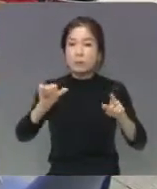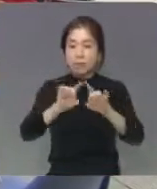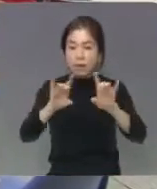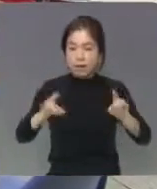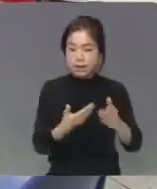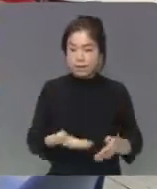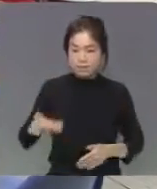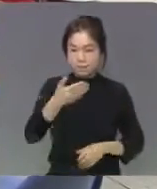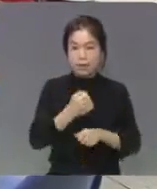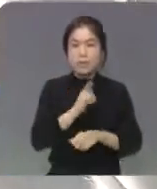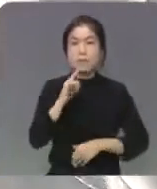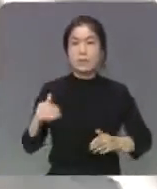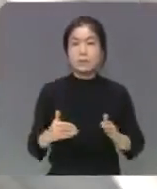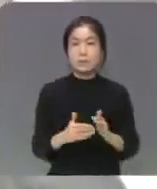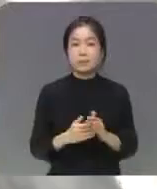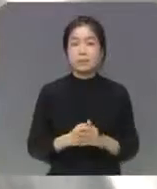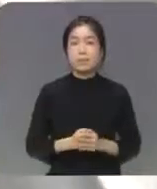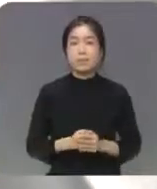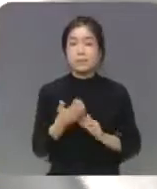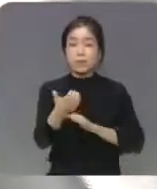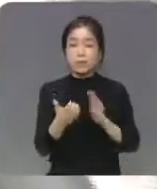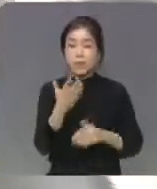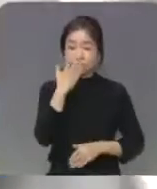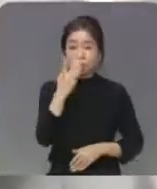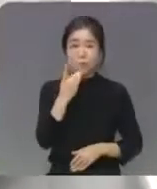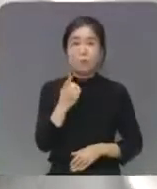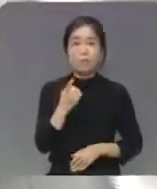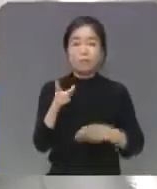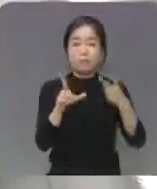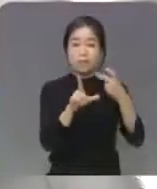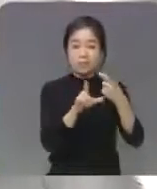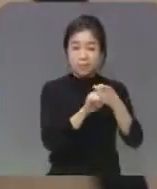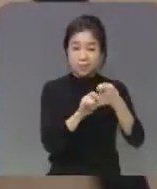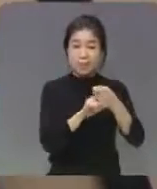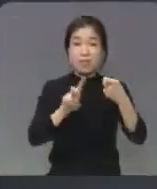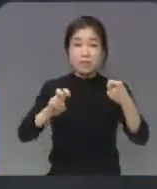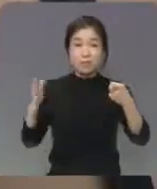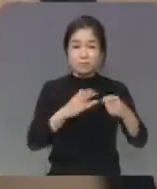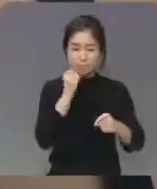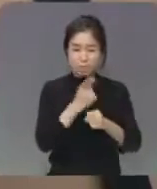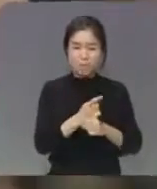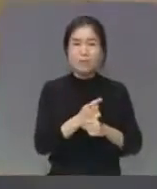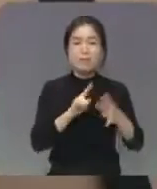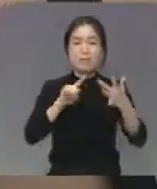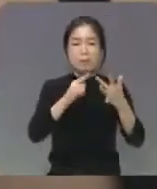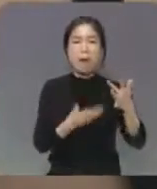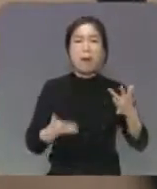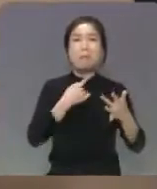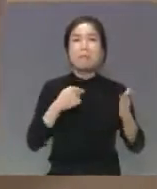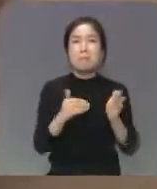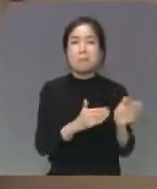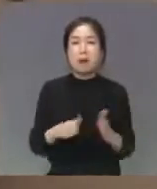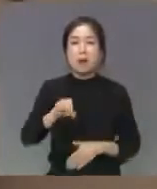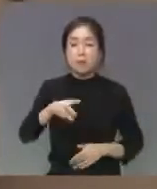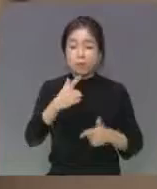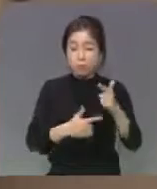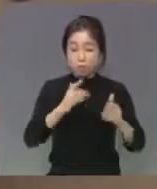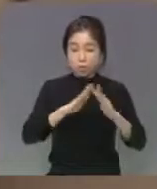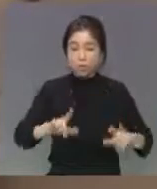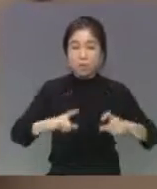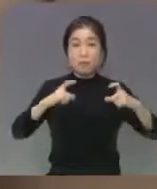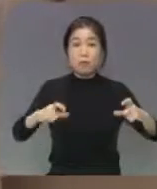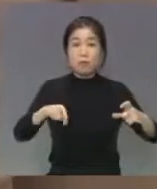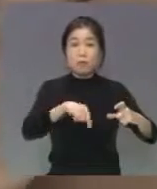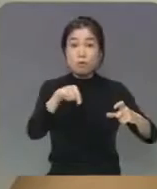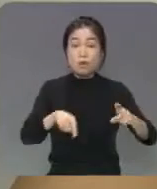격상 한다고 밝혔습니다 이 앞서 순천을 지난 20일부터 거리 두기를 2 단계로 올렸고 광주와 목포 전남 동부권